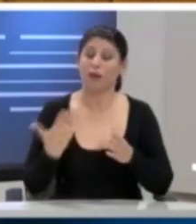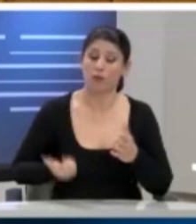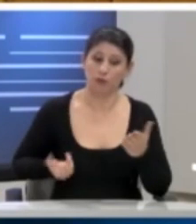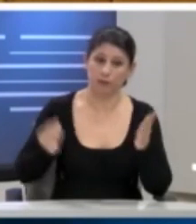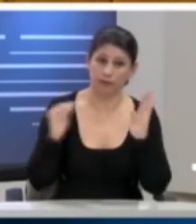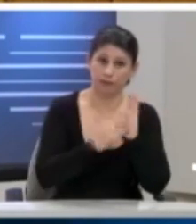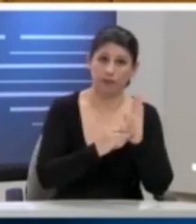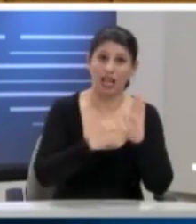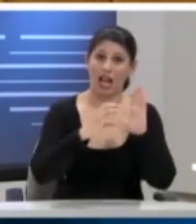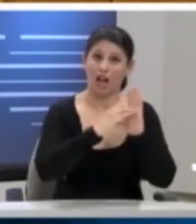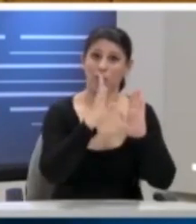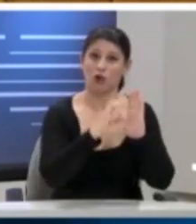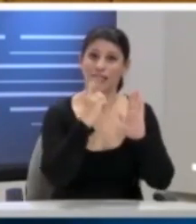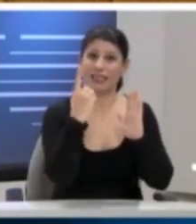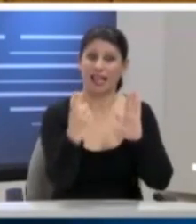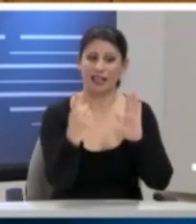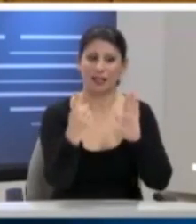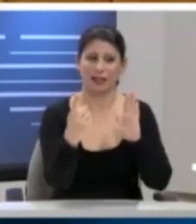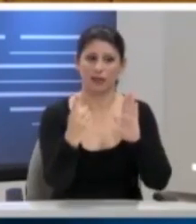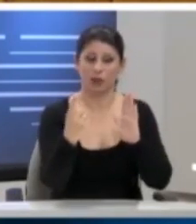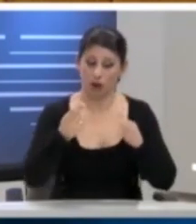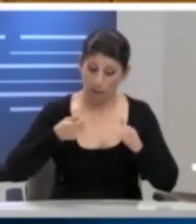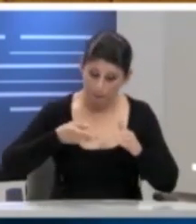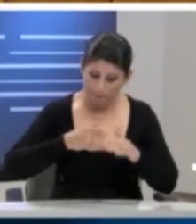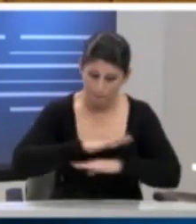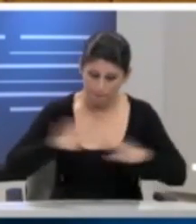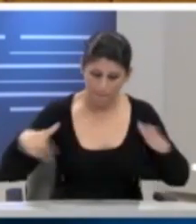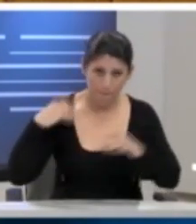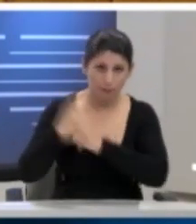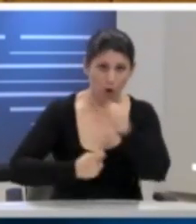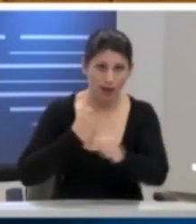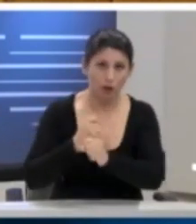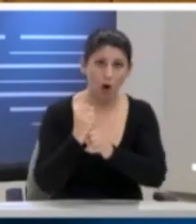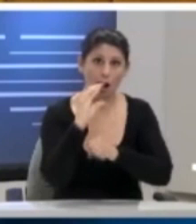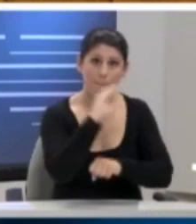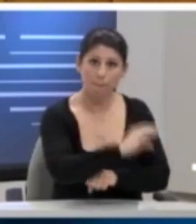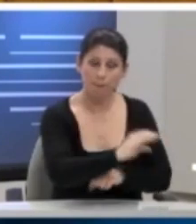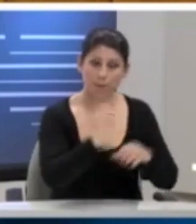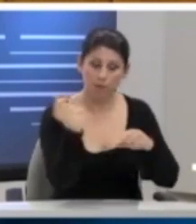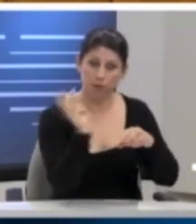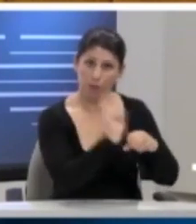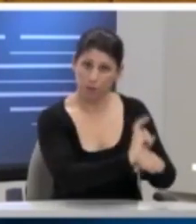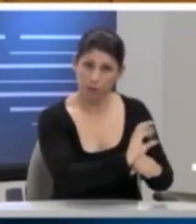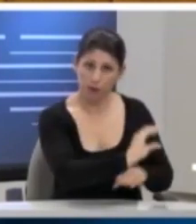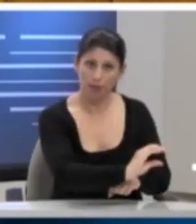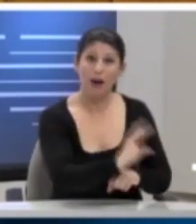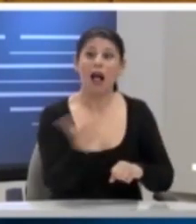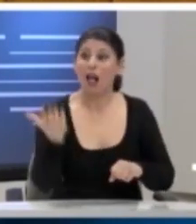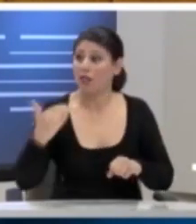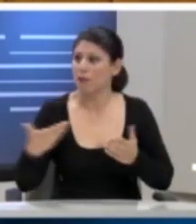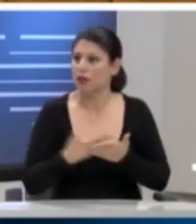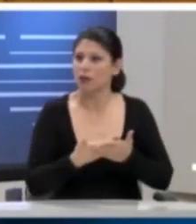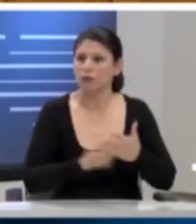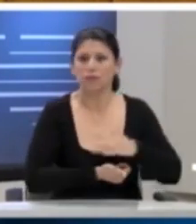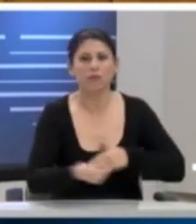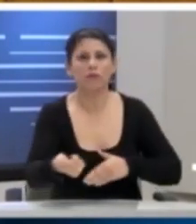έχουμε θέσει στο άρθρο 41, ότι με το πέρας του έτους, το αποθεματικό αυτό, αφού δεν υπάρχει άλλο αίτημα, να